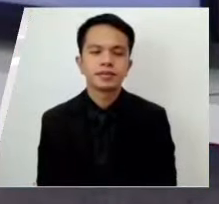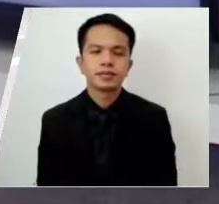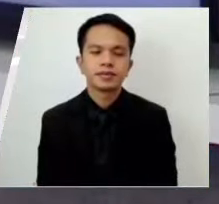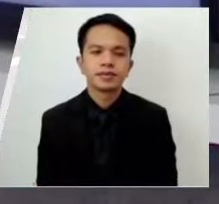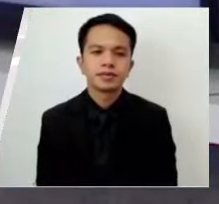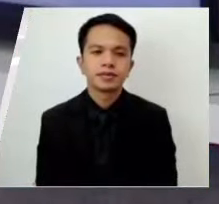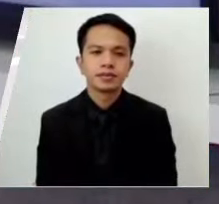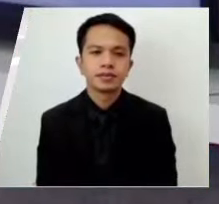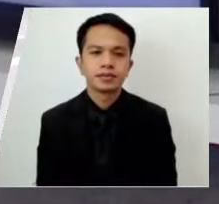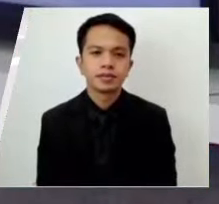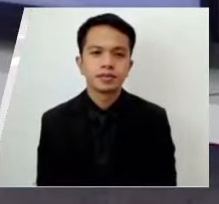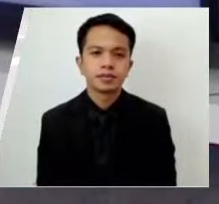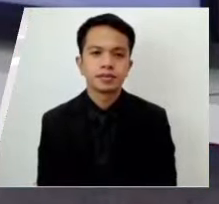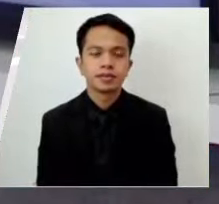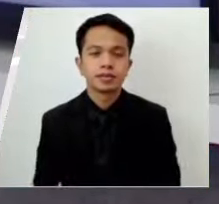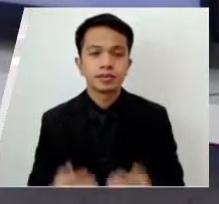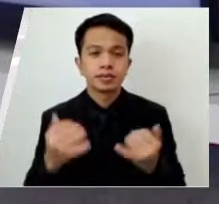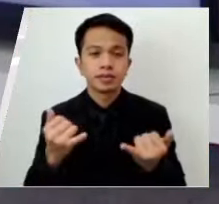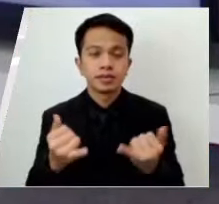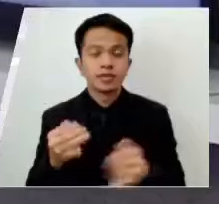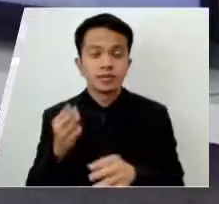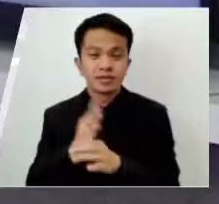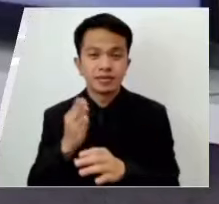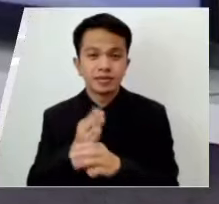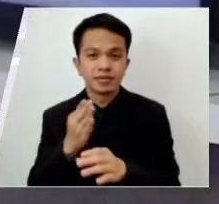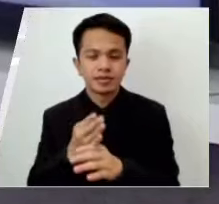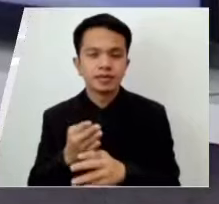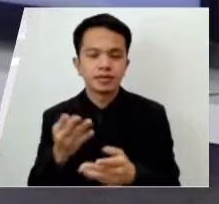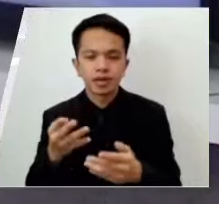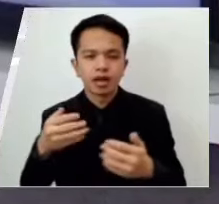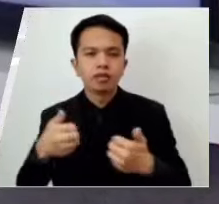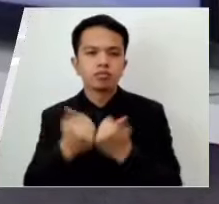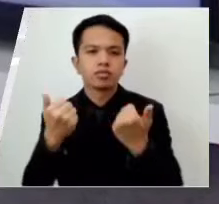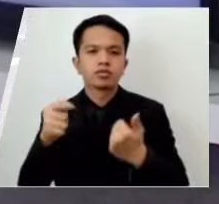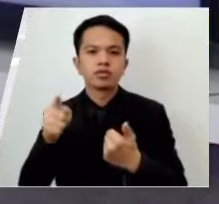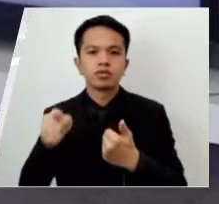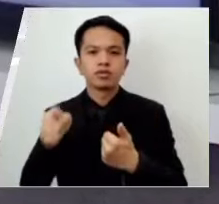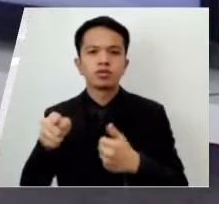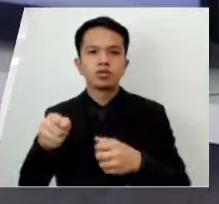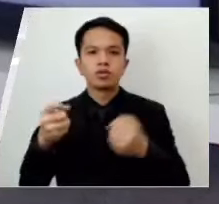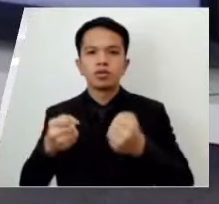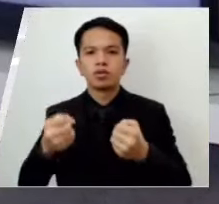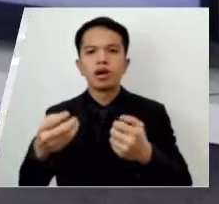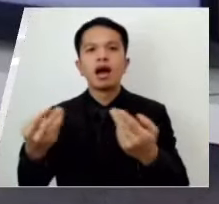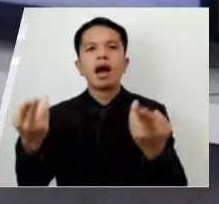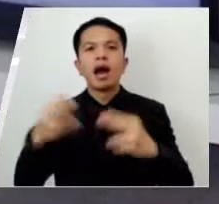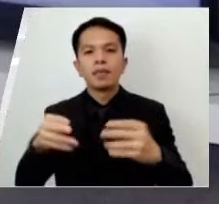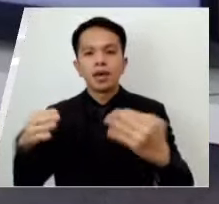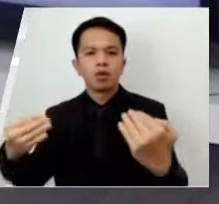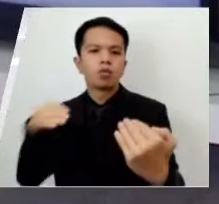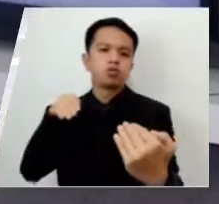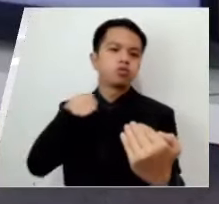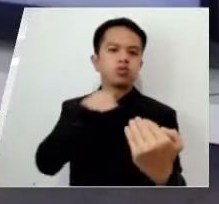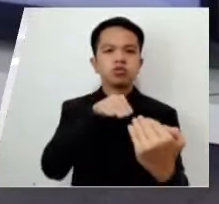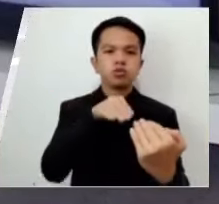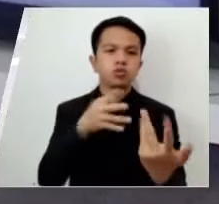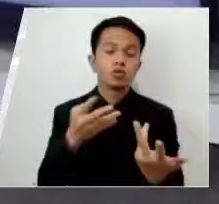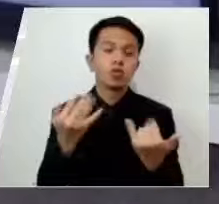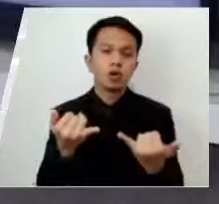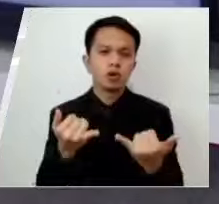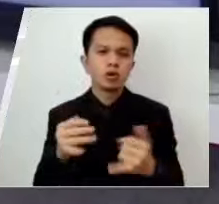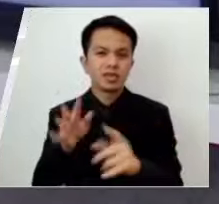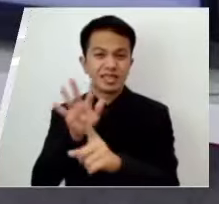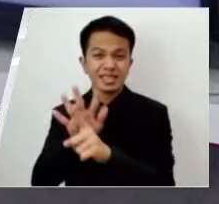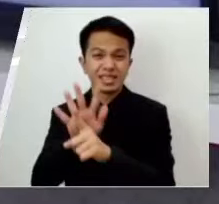Nabulaga ang mga sakay ng pampasaherong bus nang makasalubo ang isang sasakyan na nag-counterflow sa EDSA busway. Ang nag-viral na insidente